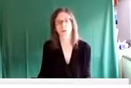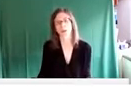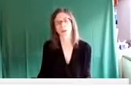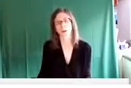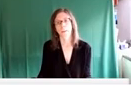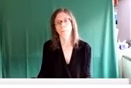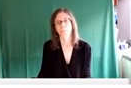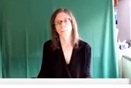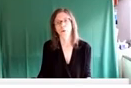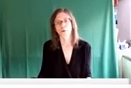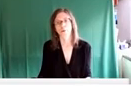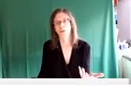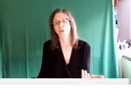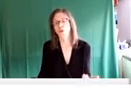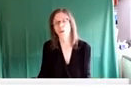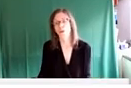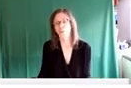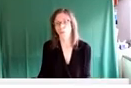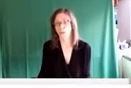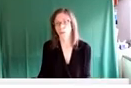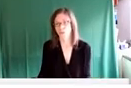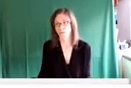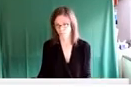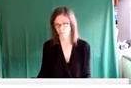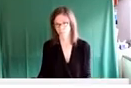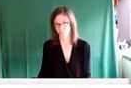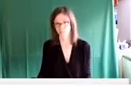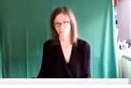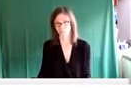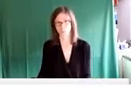résultats et des documents qu'on peut partager.